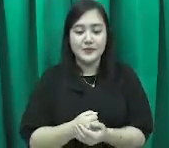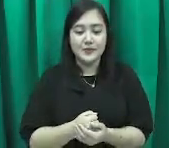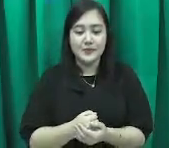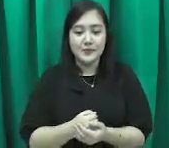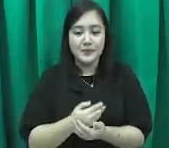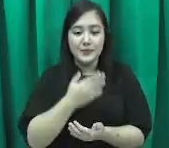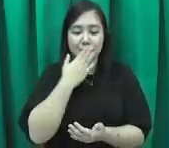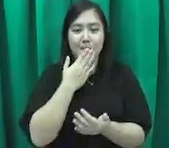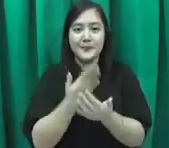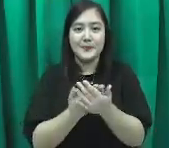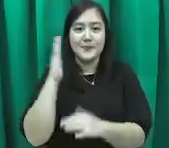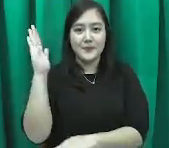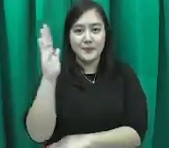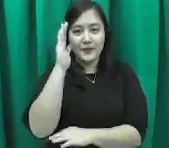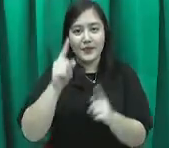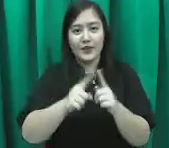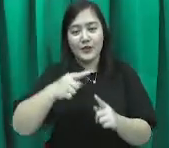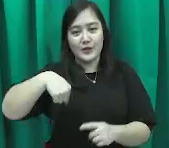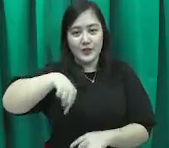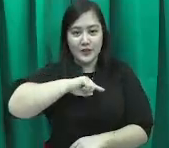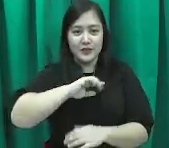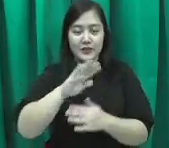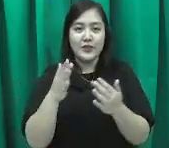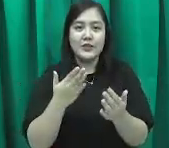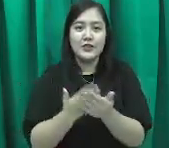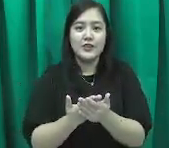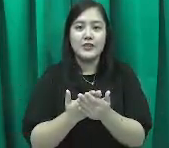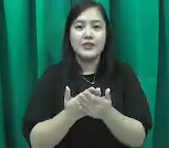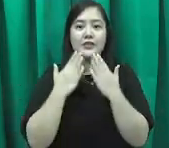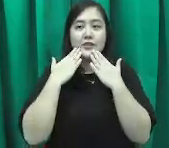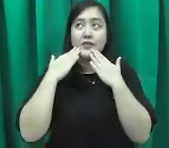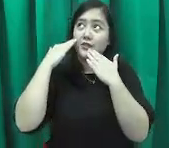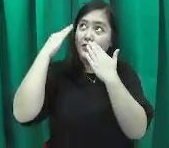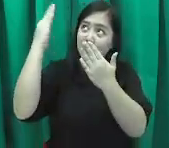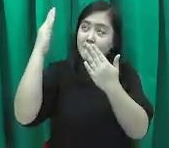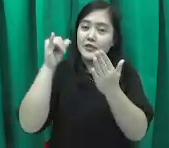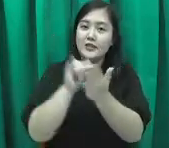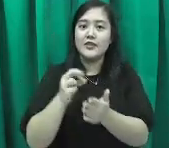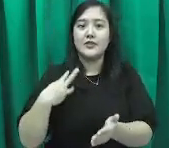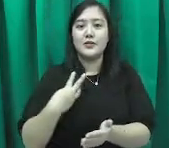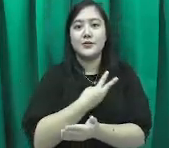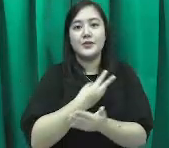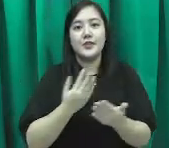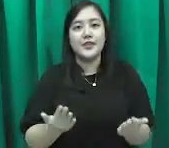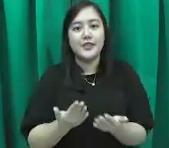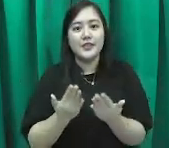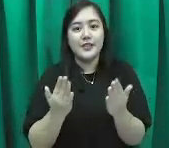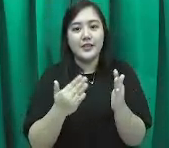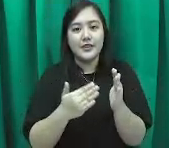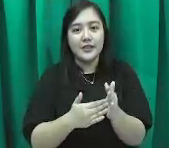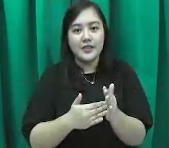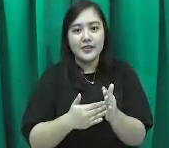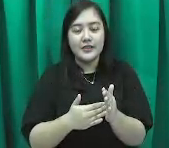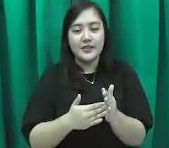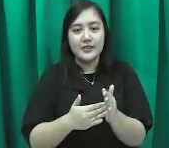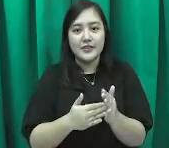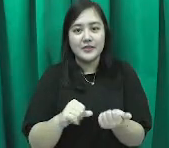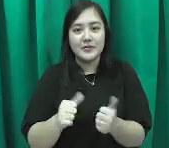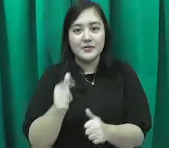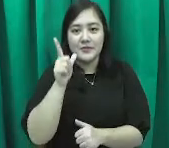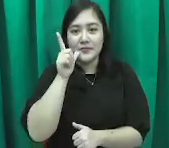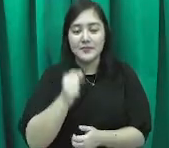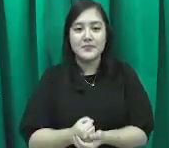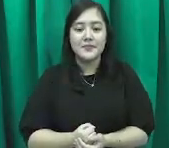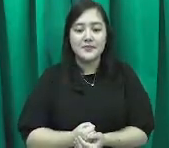tanghali muli sa ating lahat. Salamat sa Diyos at nakabalik muli tayo dito sa programa ng Baptist Lunch Save Our Family.